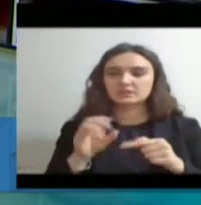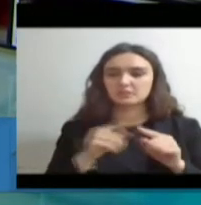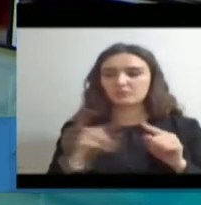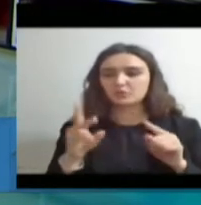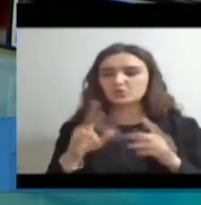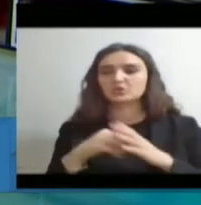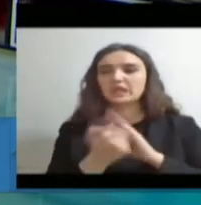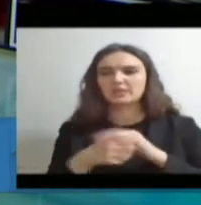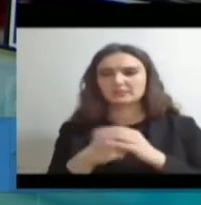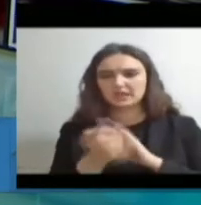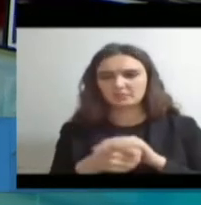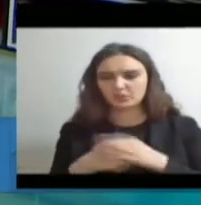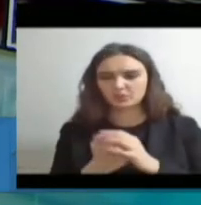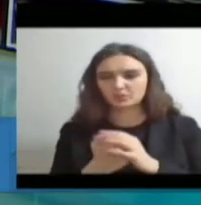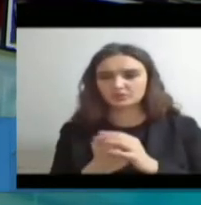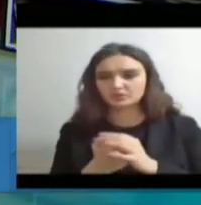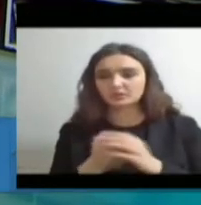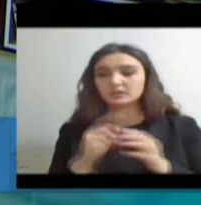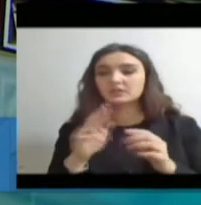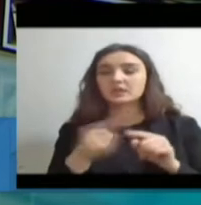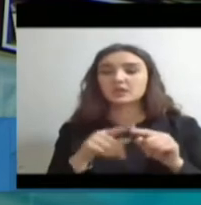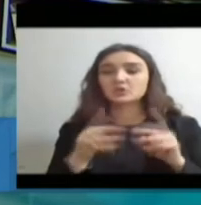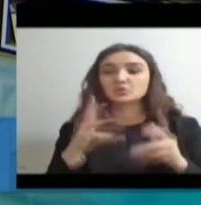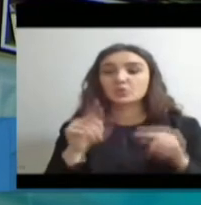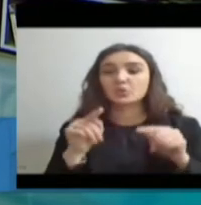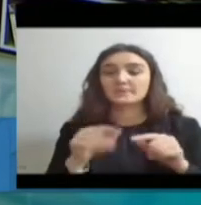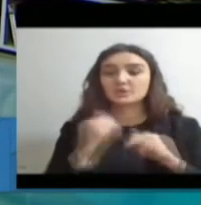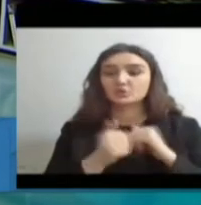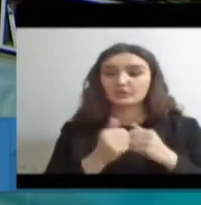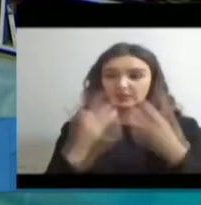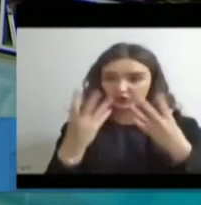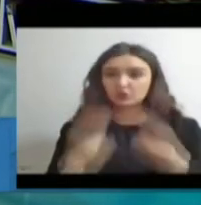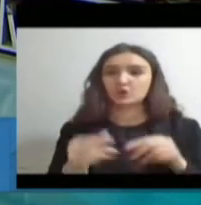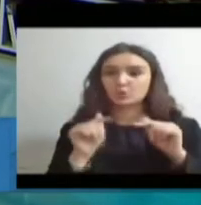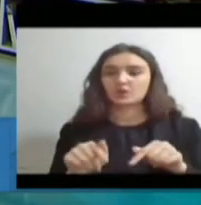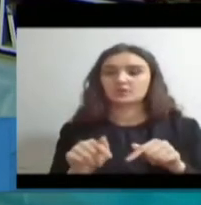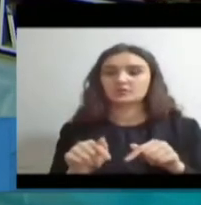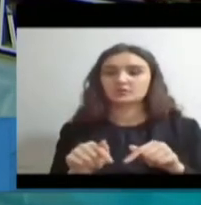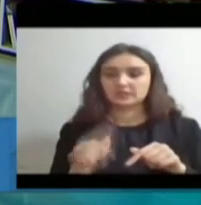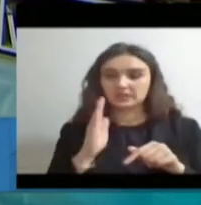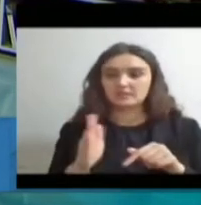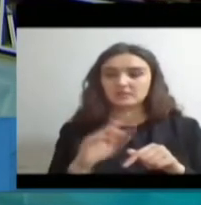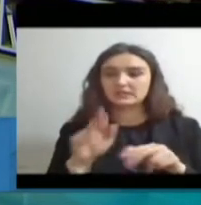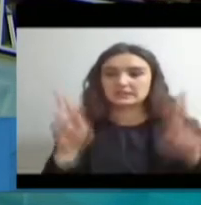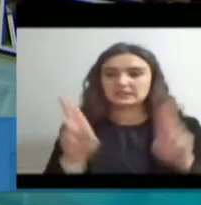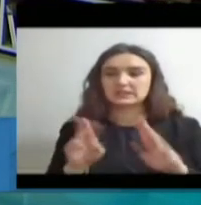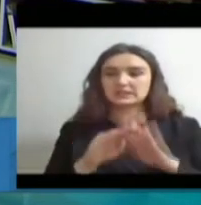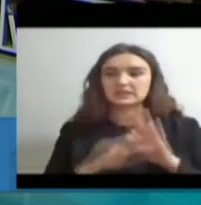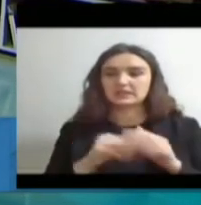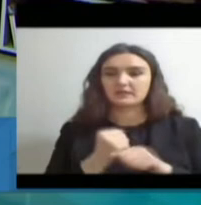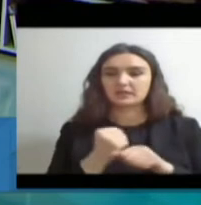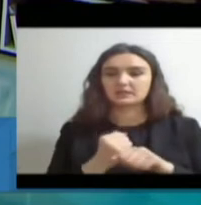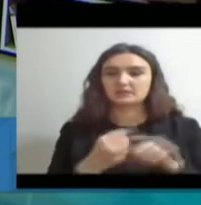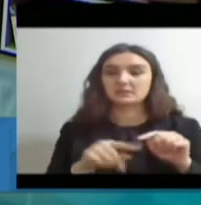დაიბანოს ხელები. და ასე შემდეგ ჩვენ თუ ამას ყოველდღიურ რუტინად გავხდით და წესად ჩამოვაყალიბებთ,